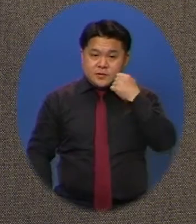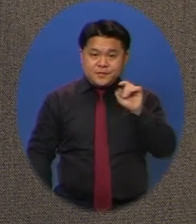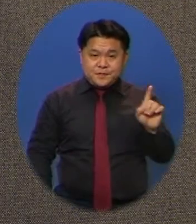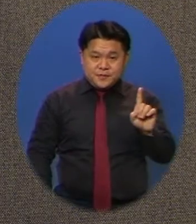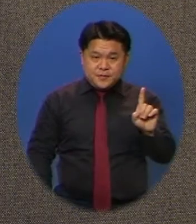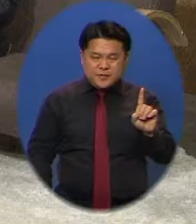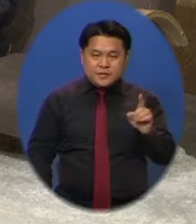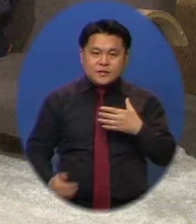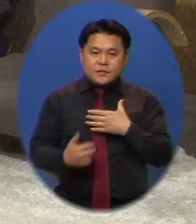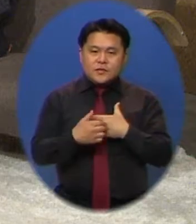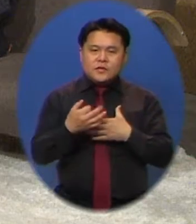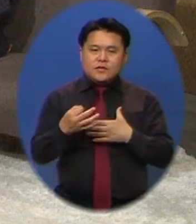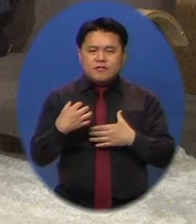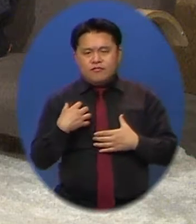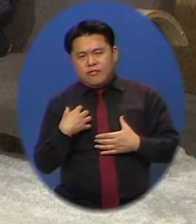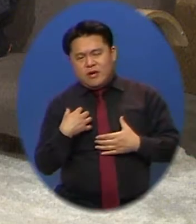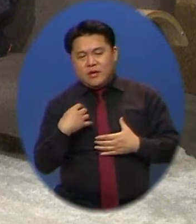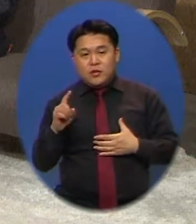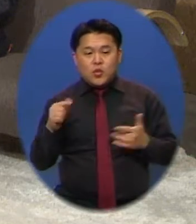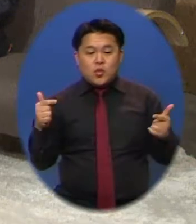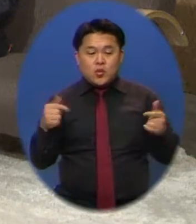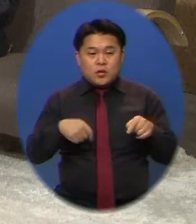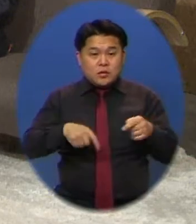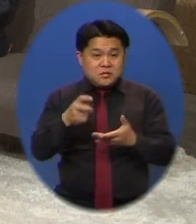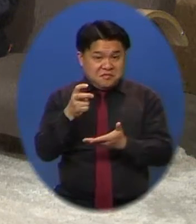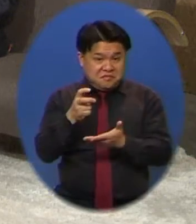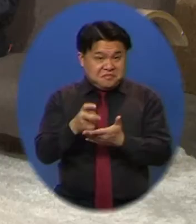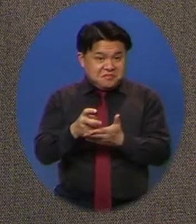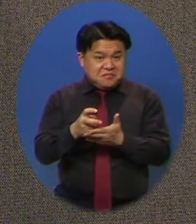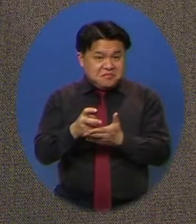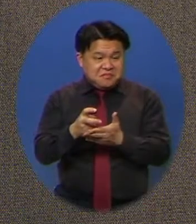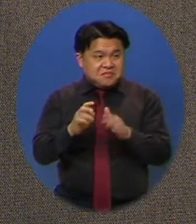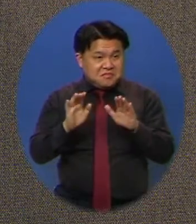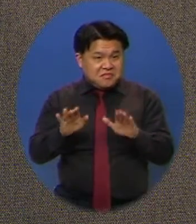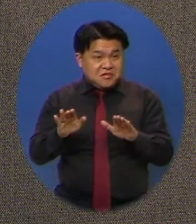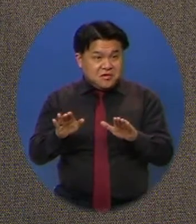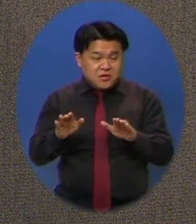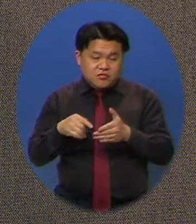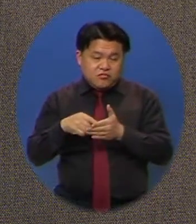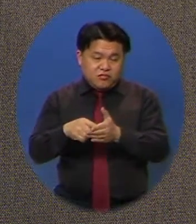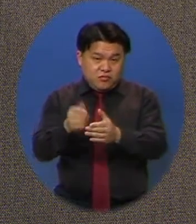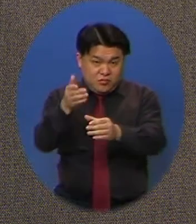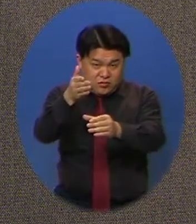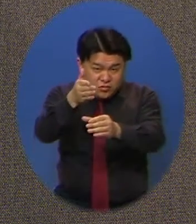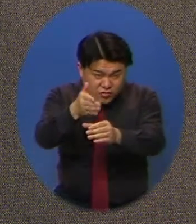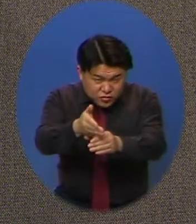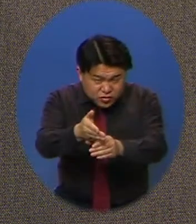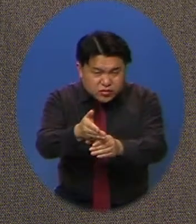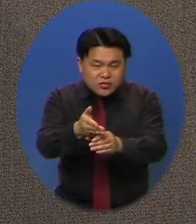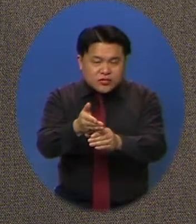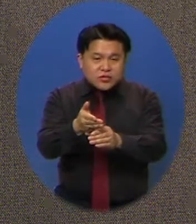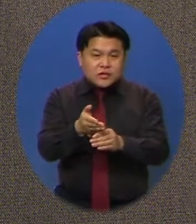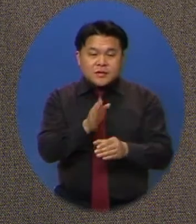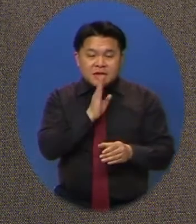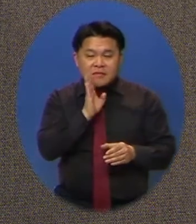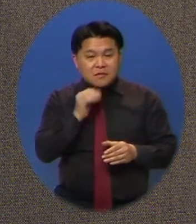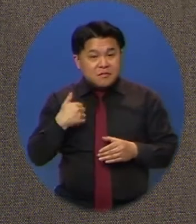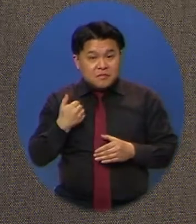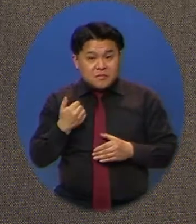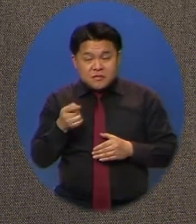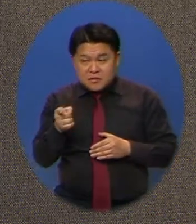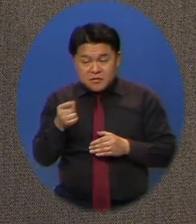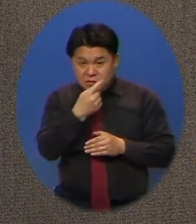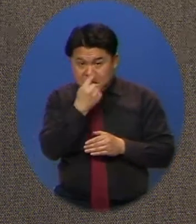있는 의료비의 가계부담을 완화하는 정책을 지속적으로 실시를 하고 있습니다. 큰 내용으로 보면은 우리